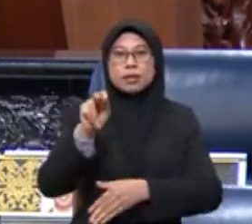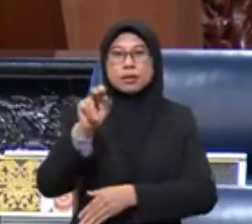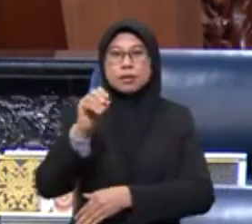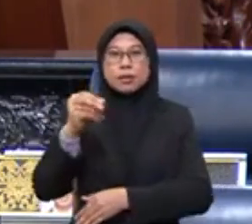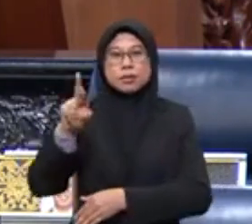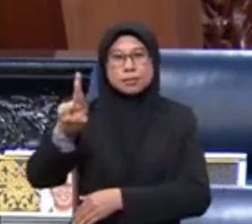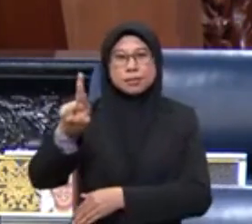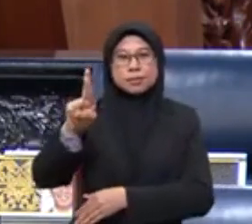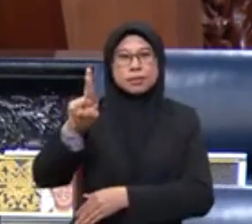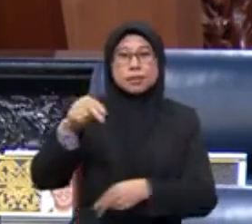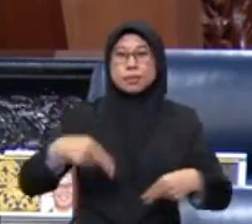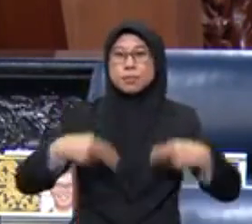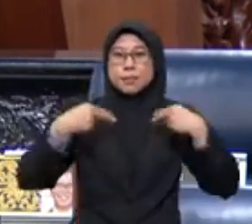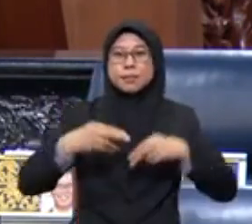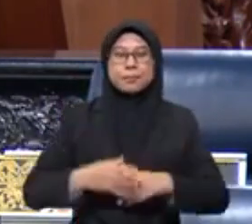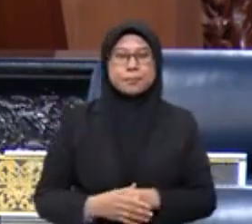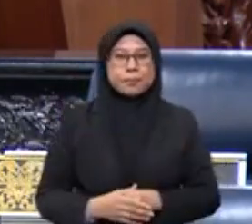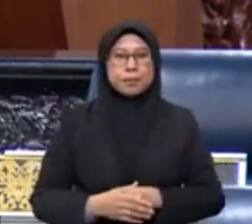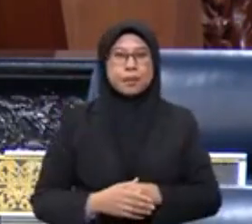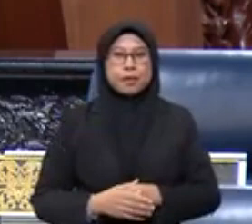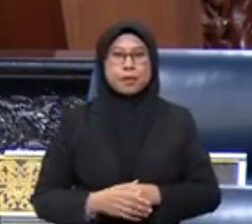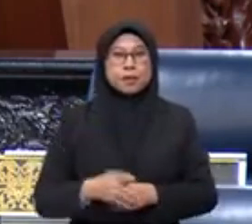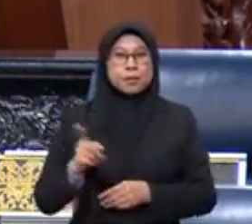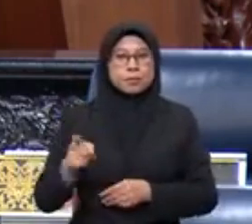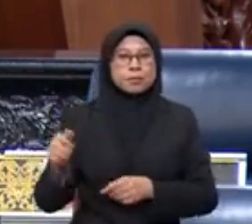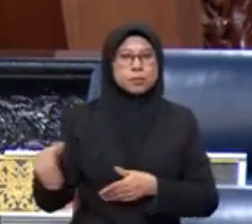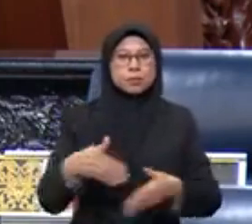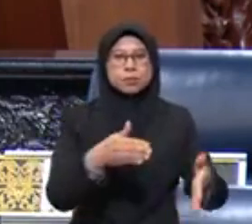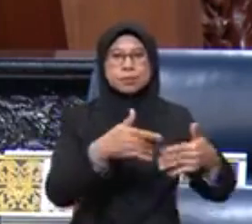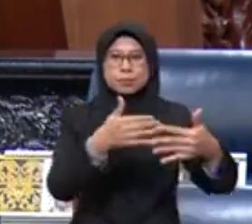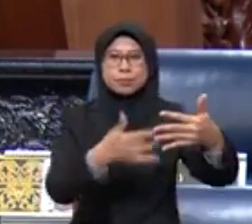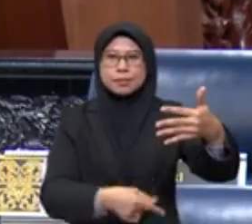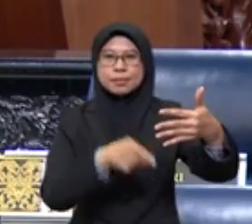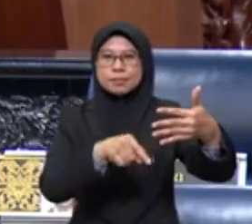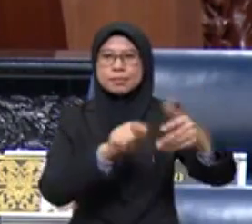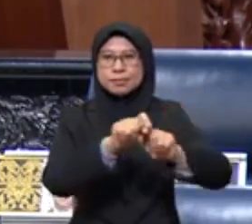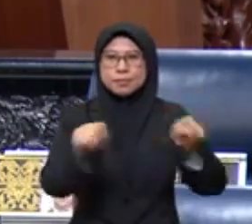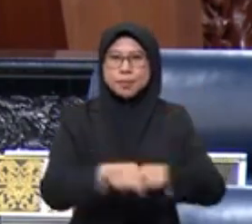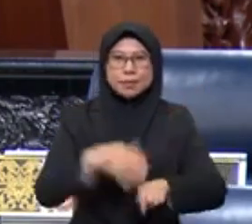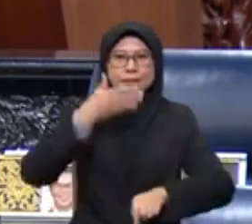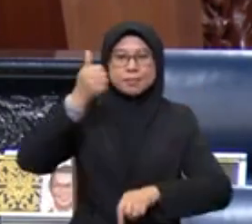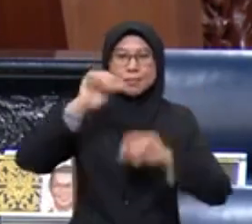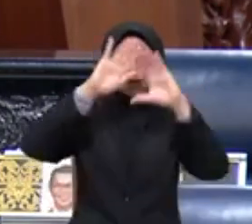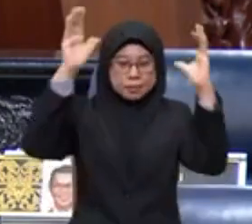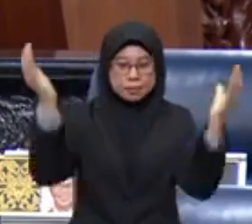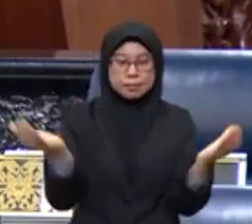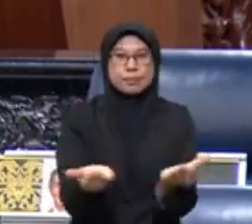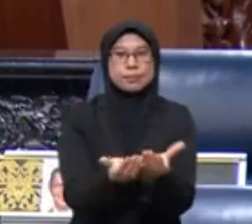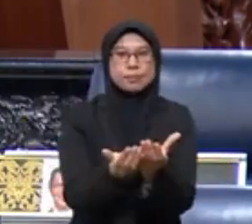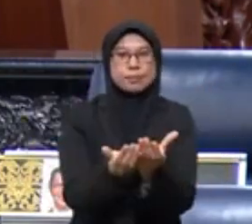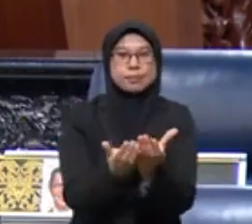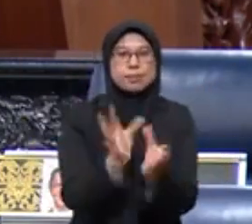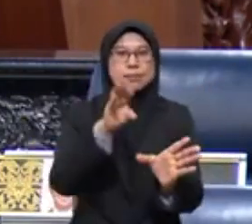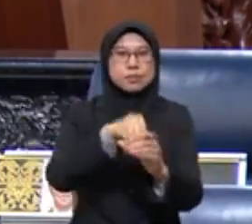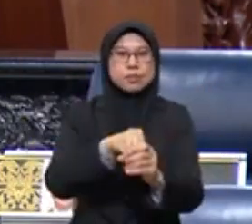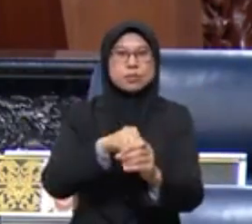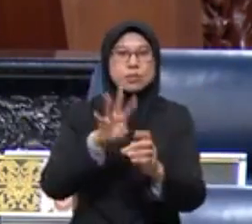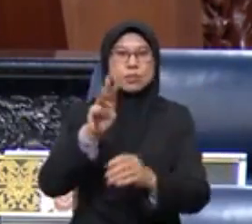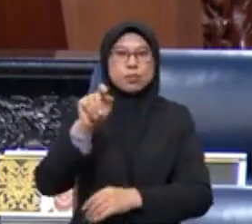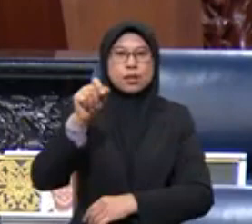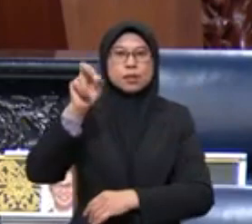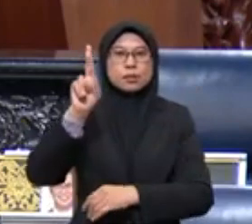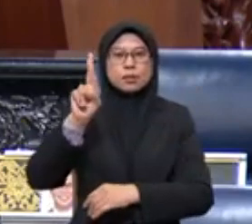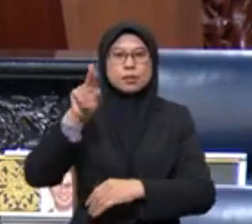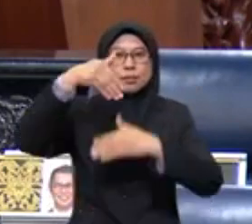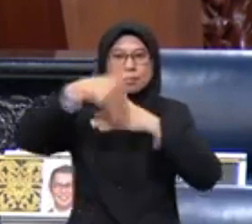River of Life. Umum mengetahui River of Life telah tersenarai sebagai antara tempat terbaik di dunia dalam kategori Waterfront District